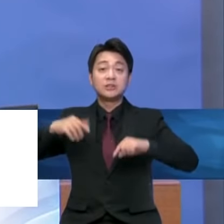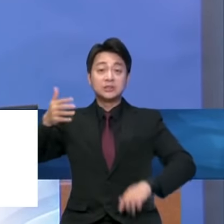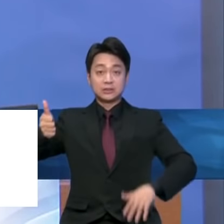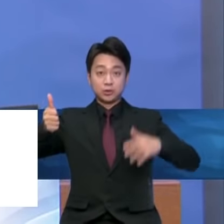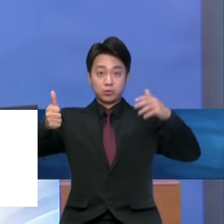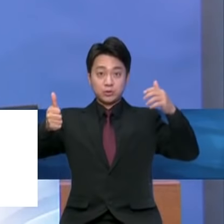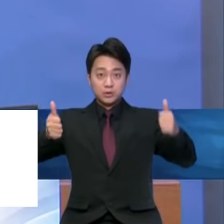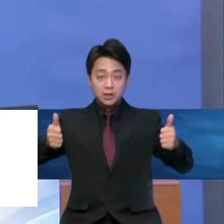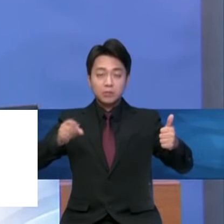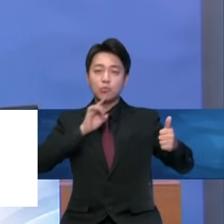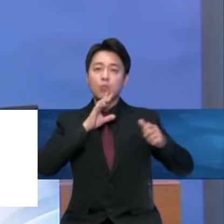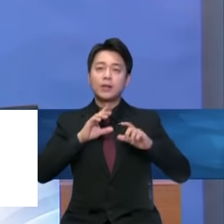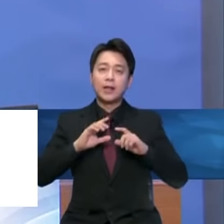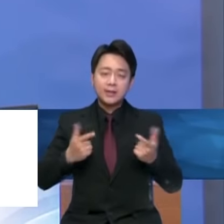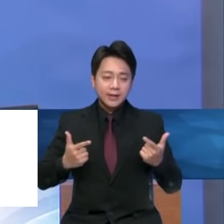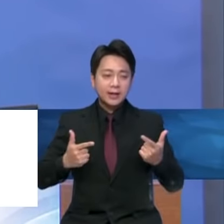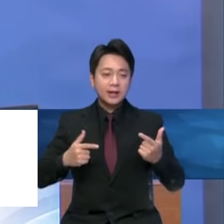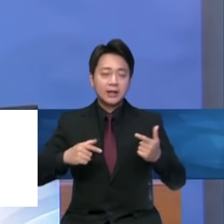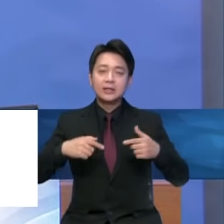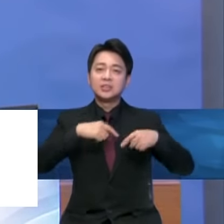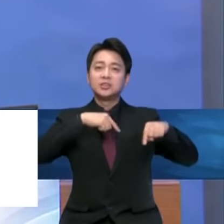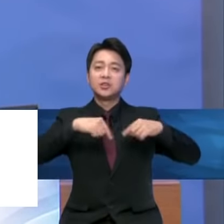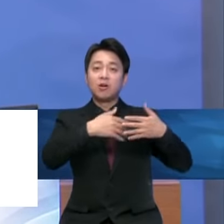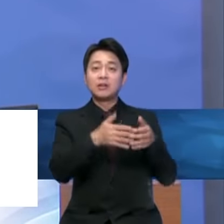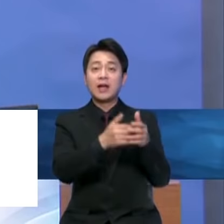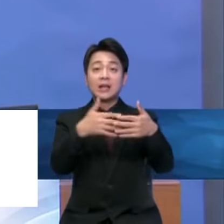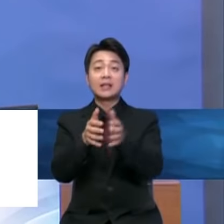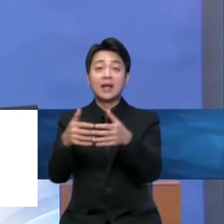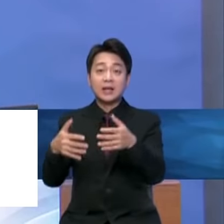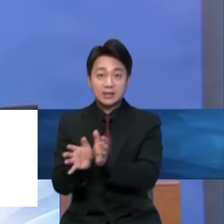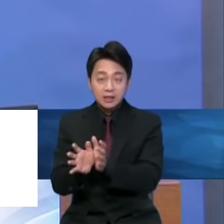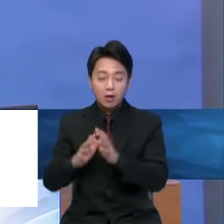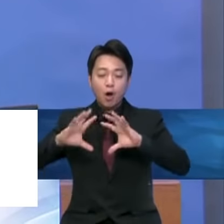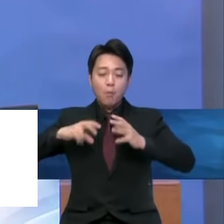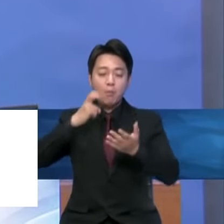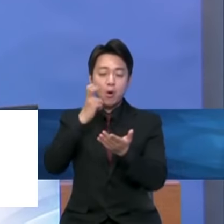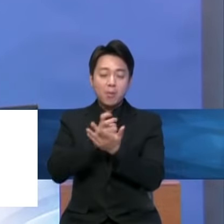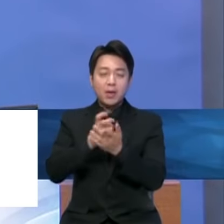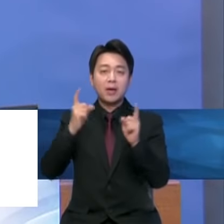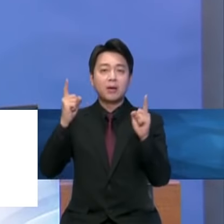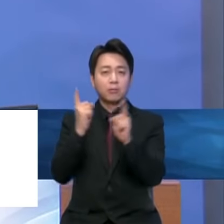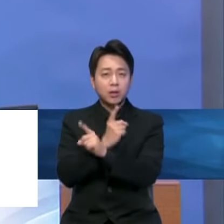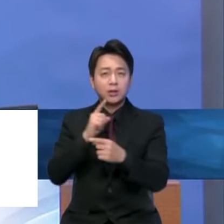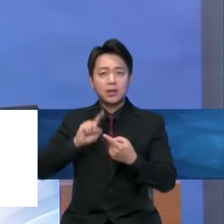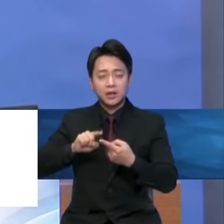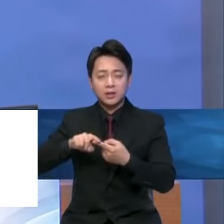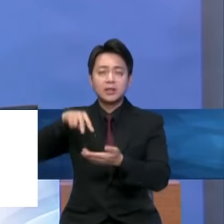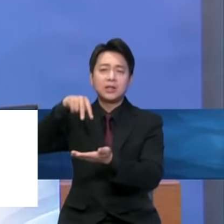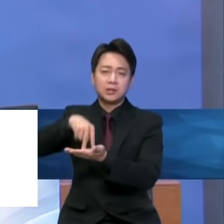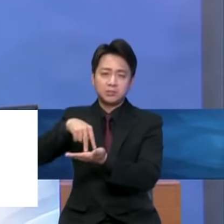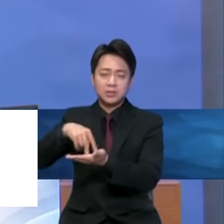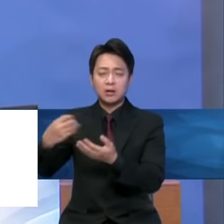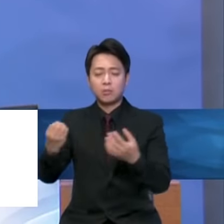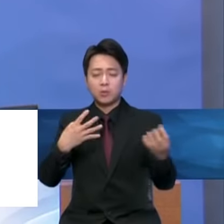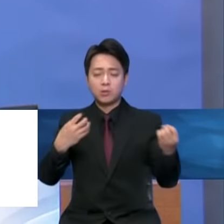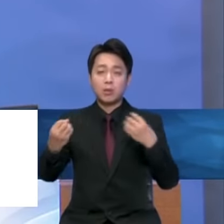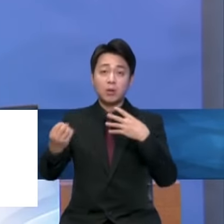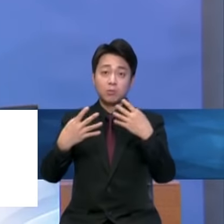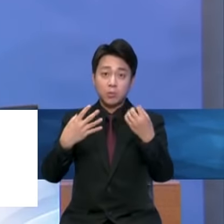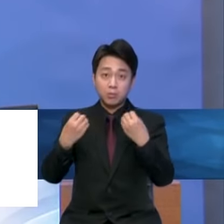정당들은 개헌에 대한 입장을 밝히고 국민의 평가를 받기를 정중히 요청합니다.